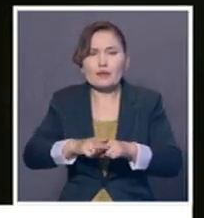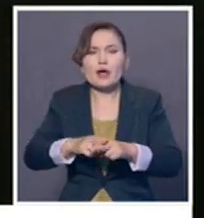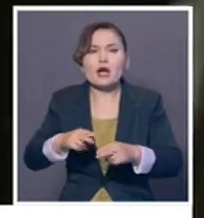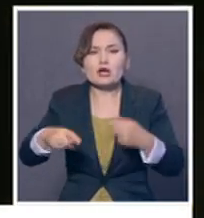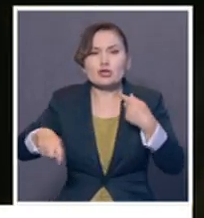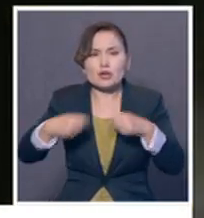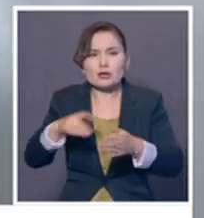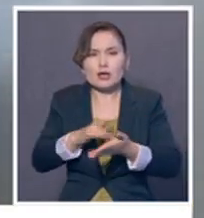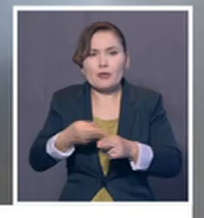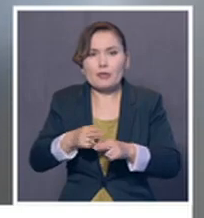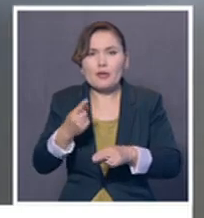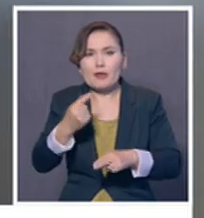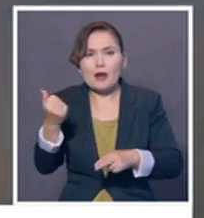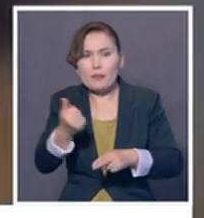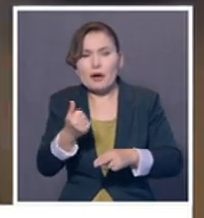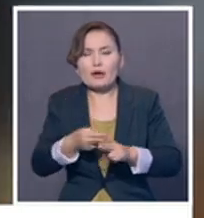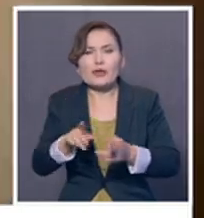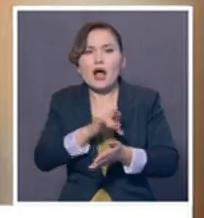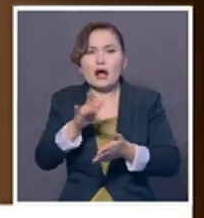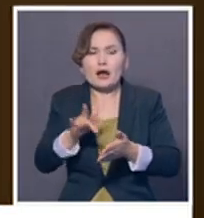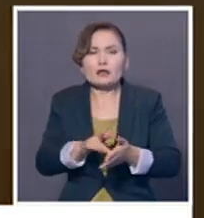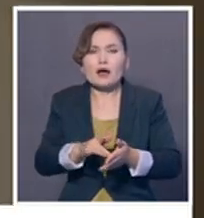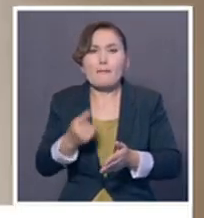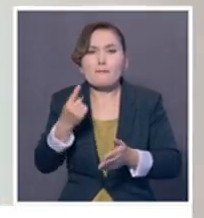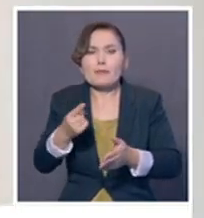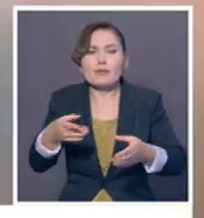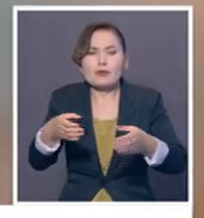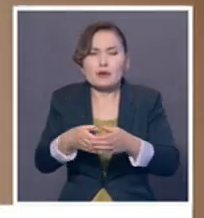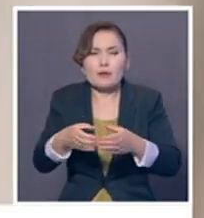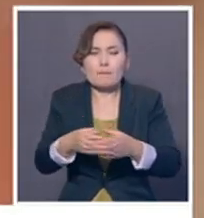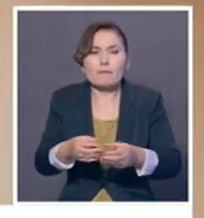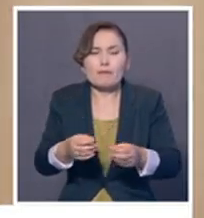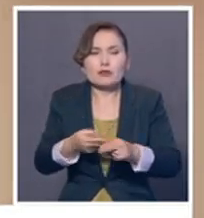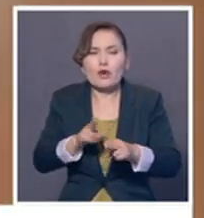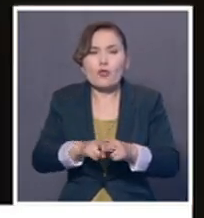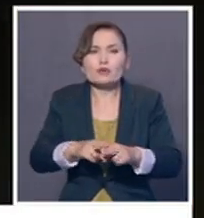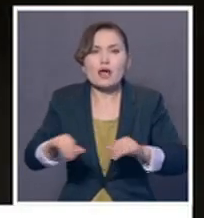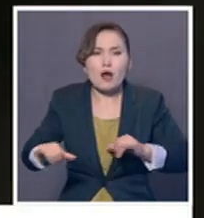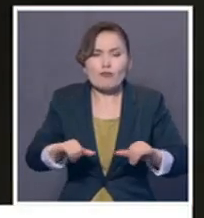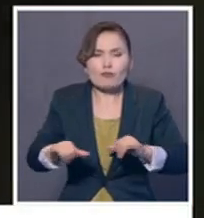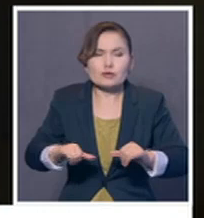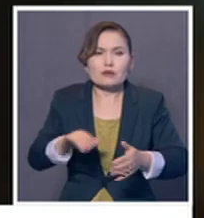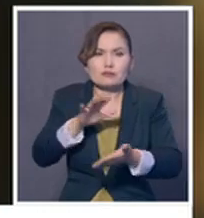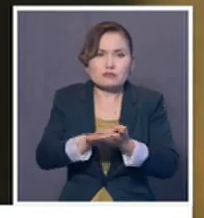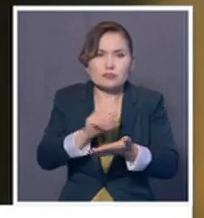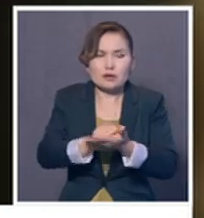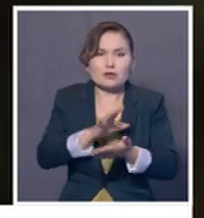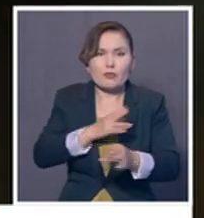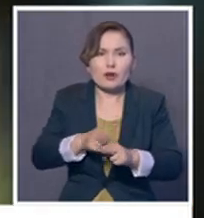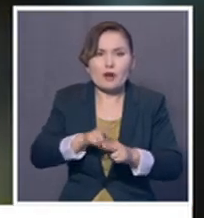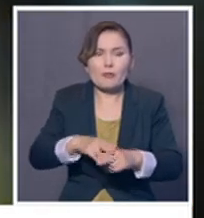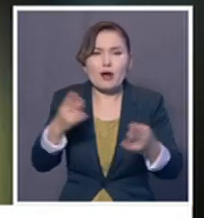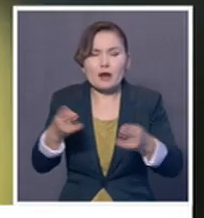есептеліп жатыр. Еске салайық, бір апта бұрын қалада бір топ адам бұзақылық жасады. Ішкі істер органдары шаһарда қауіпсіздікті қамтамасыз ету бойынша